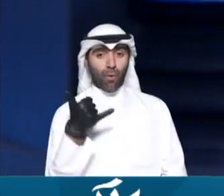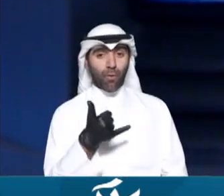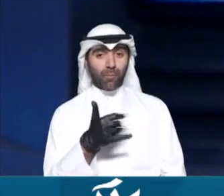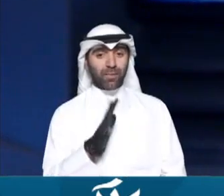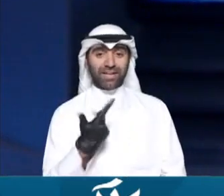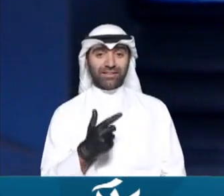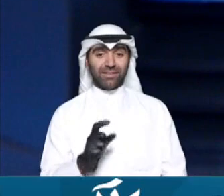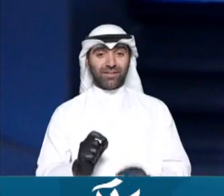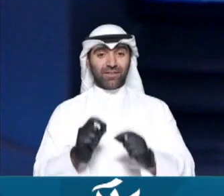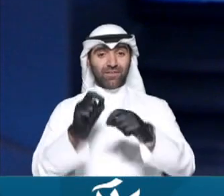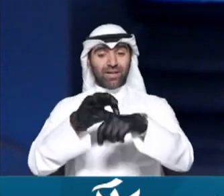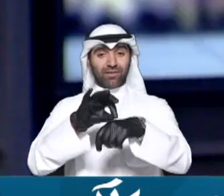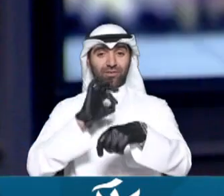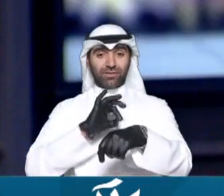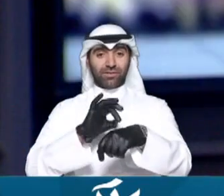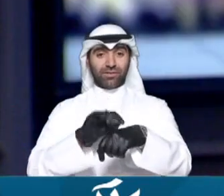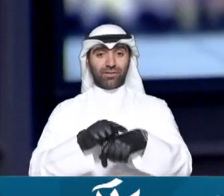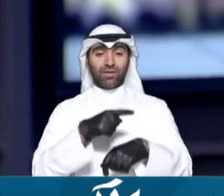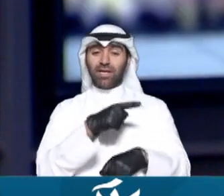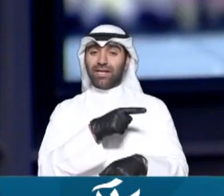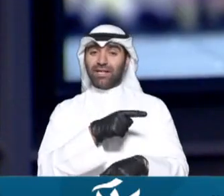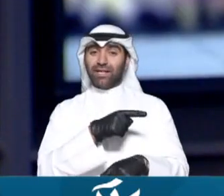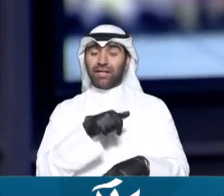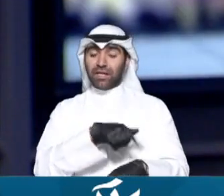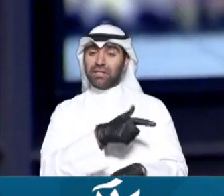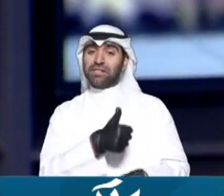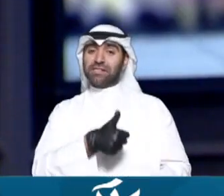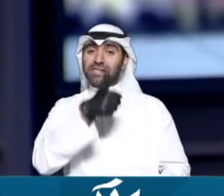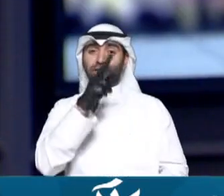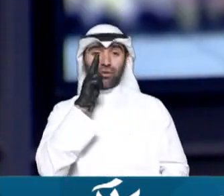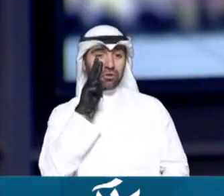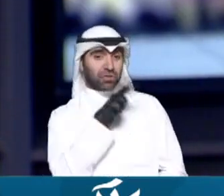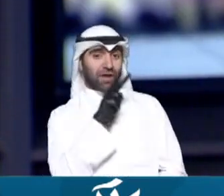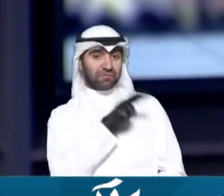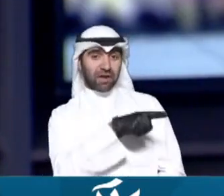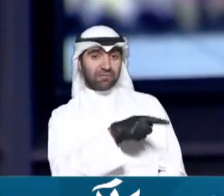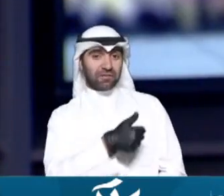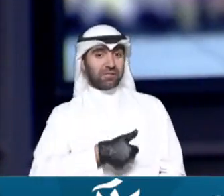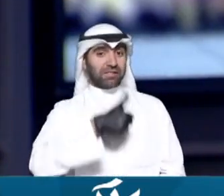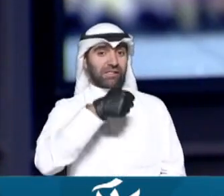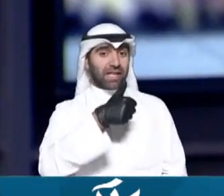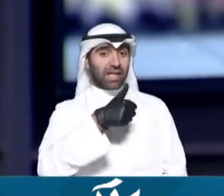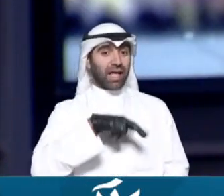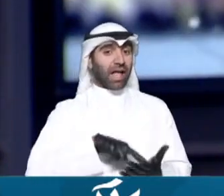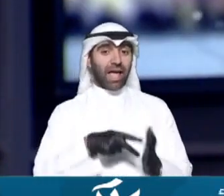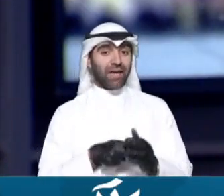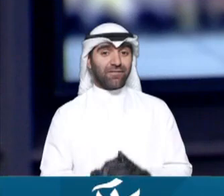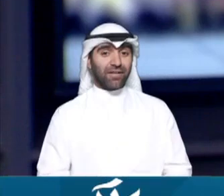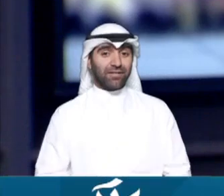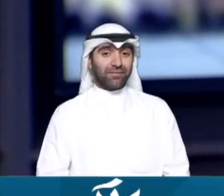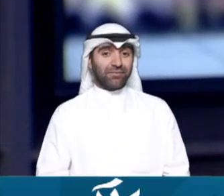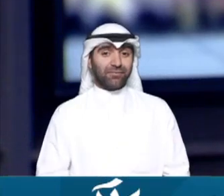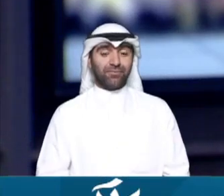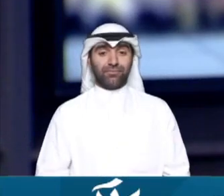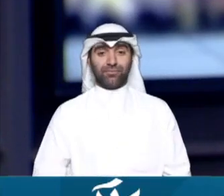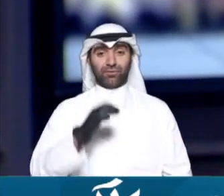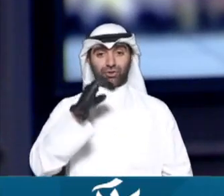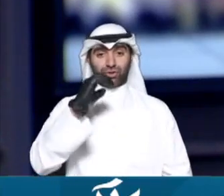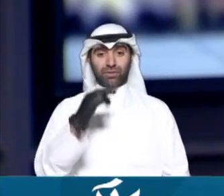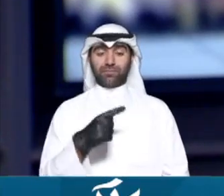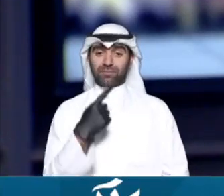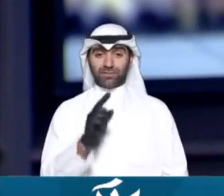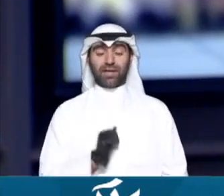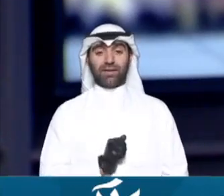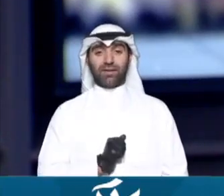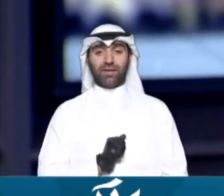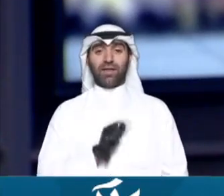أبرز إيجابياته طال عمرك؟ أول الحجر. شيء الرسول عليه الصلاة والسلام يقول إذا نزل الطاعون. نعم. في بلاد لا